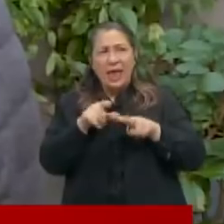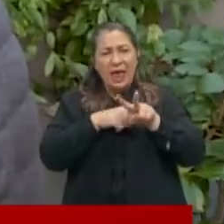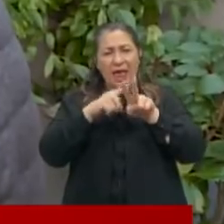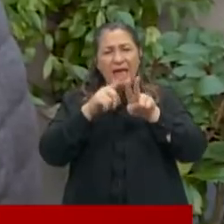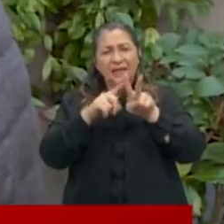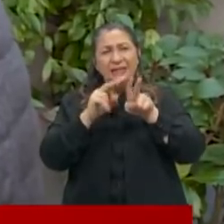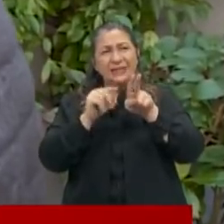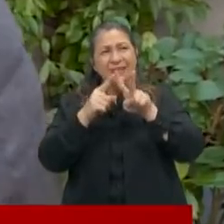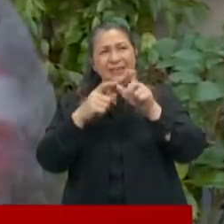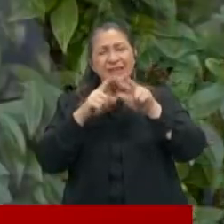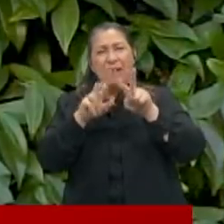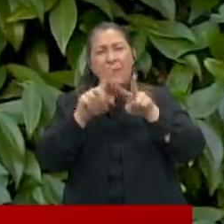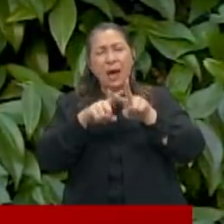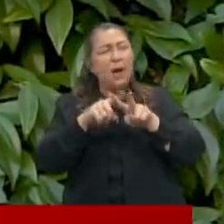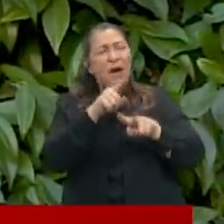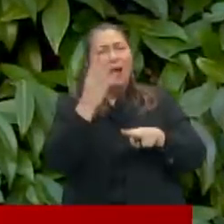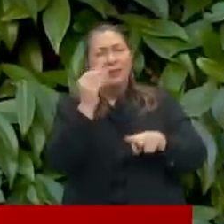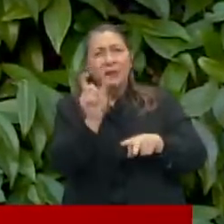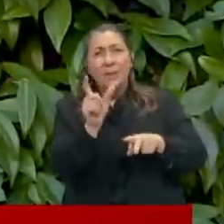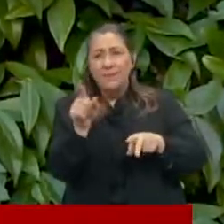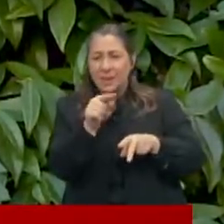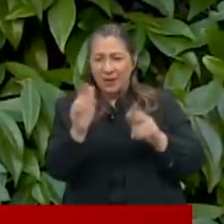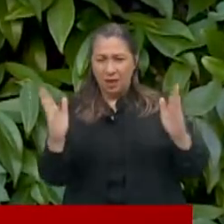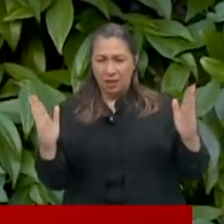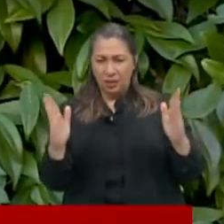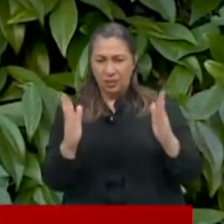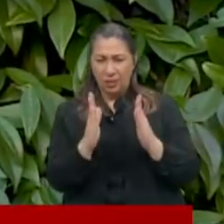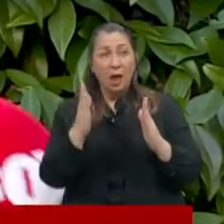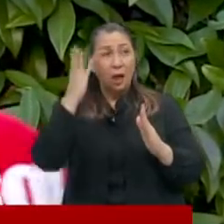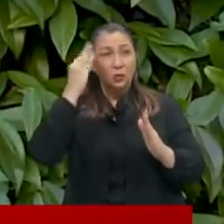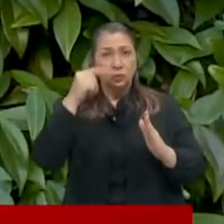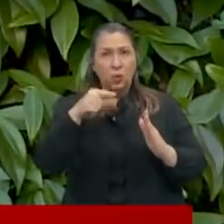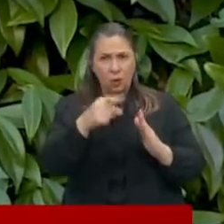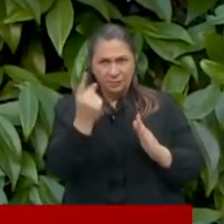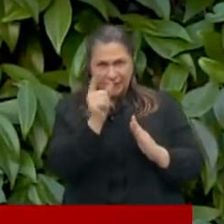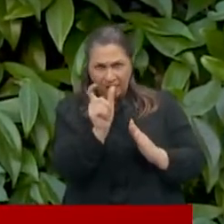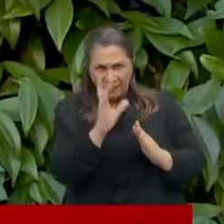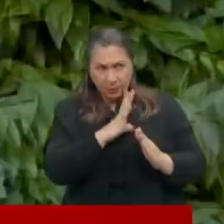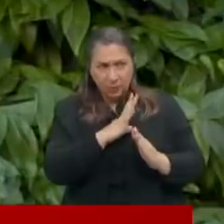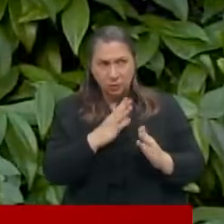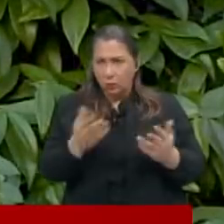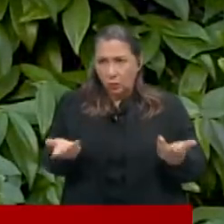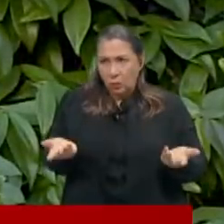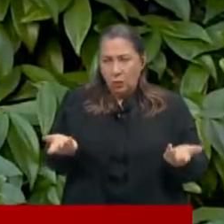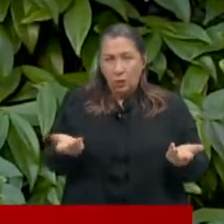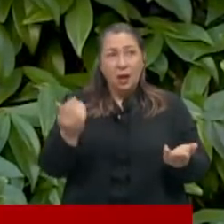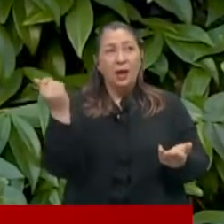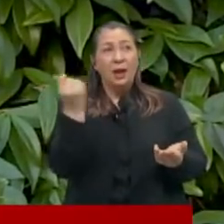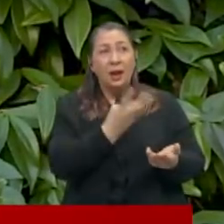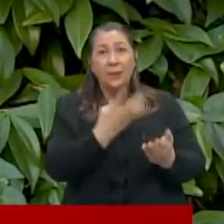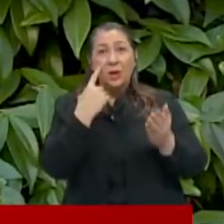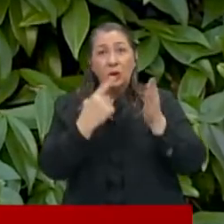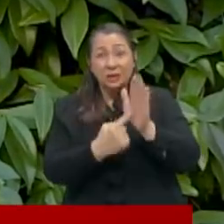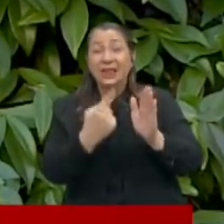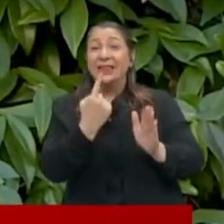başladı. Yakınsama nedir? Birbirine yaklaşma. Öyle anlıyoruz yani. Öyle bir şey var mı? Yok. Rakamların gösterdiği